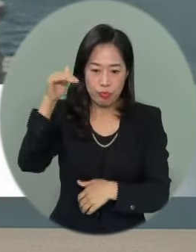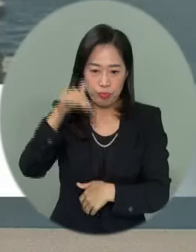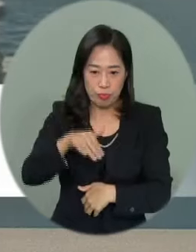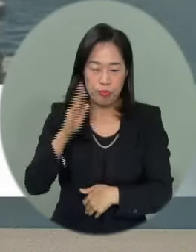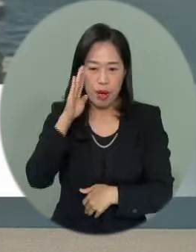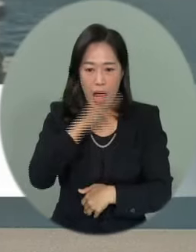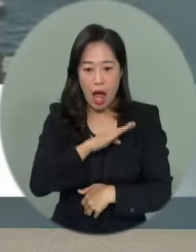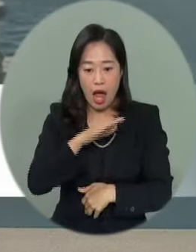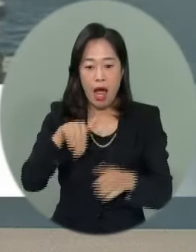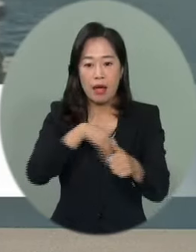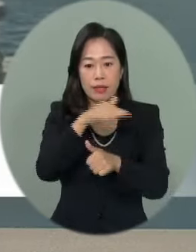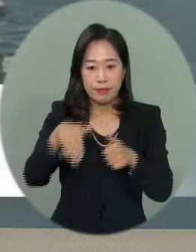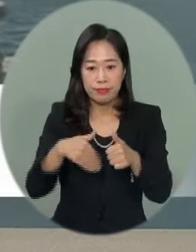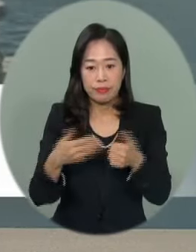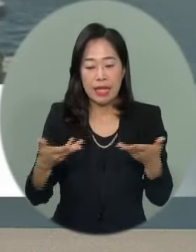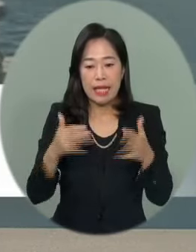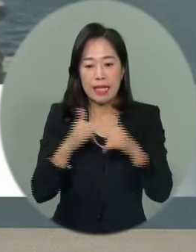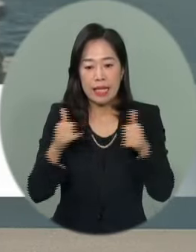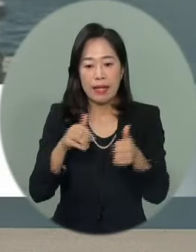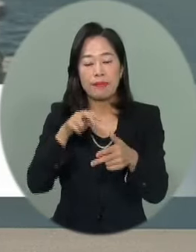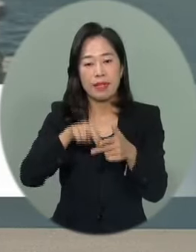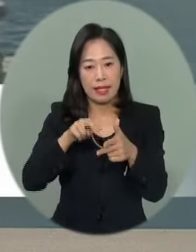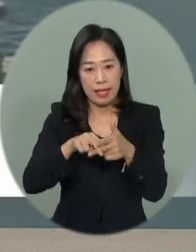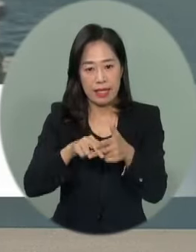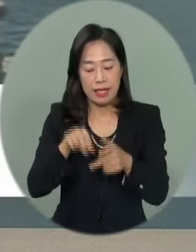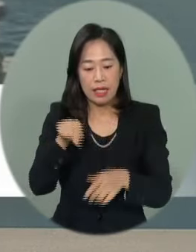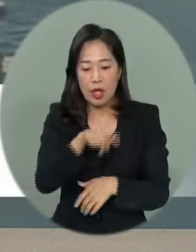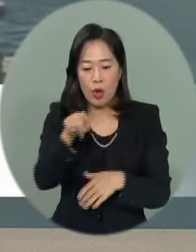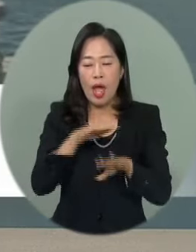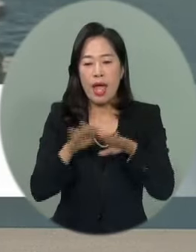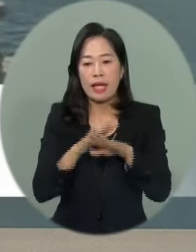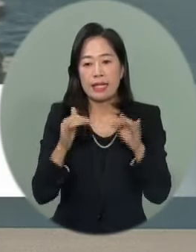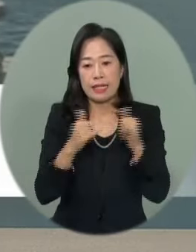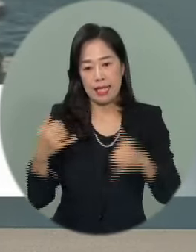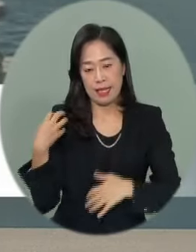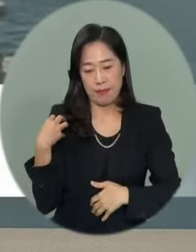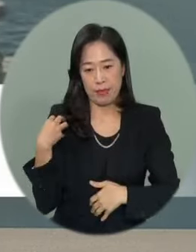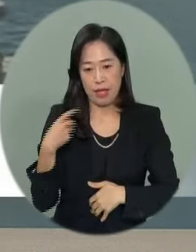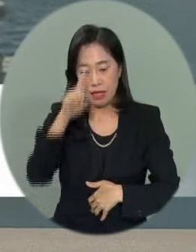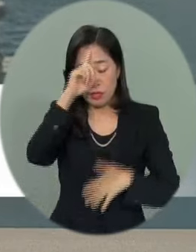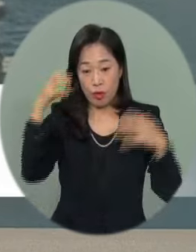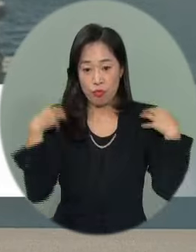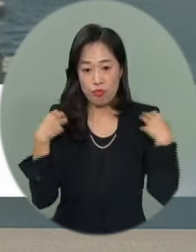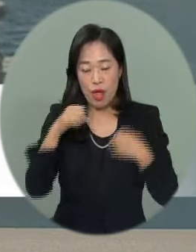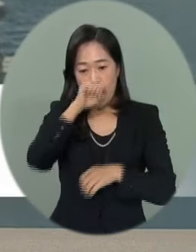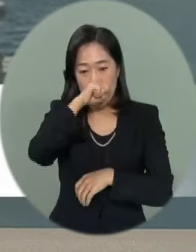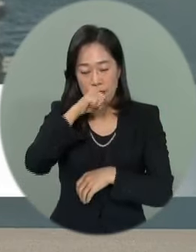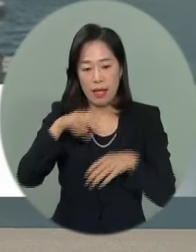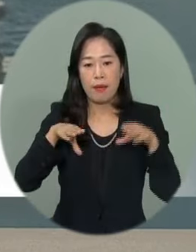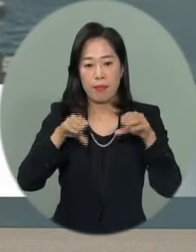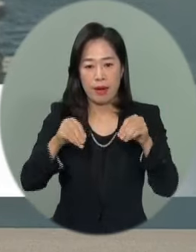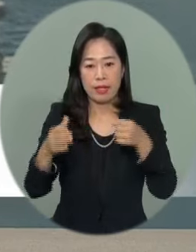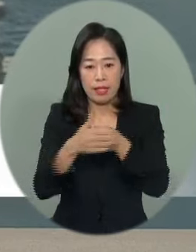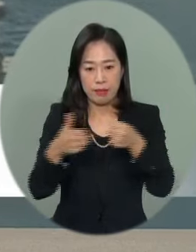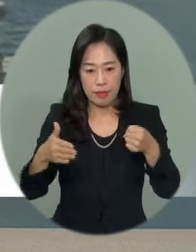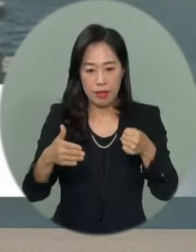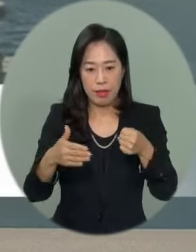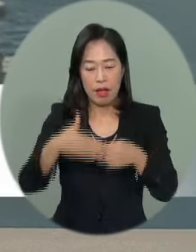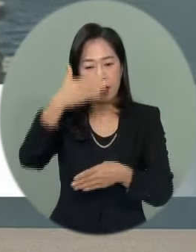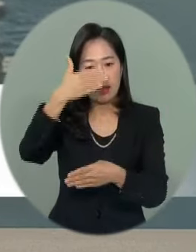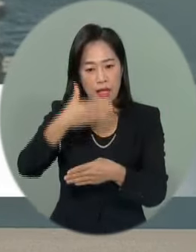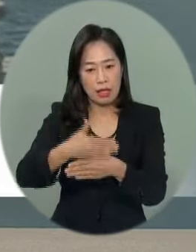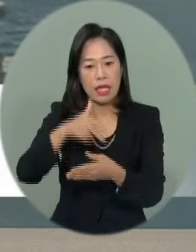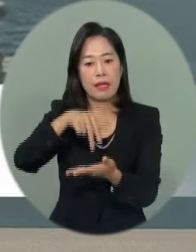외국인 노동자 센터는 이들의 든든한 해결사 역할을 했는데 정부의 예산 지원이 끊기면서 당장 문을 닫아야 하는